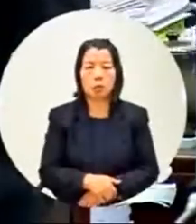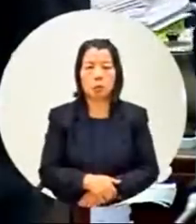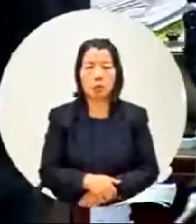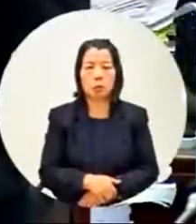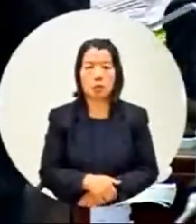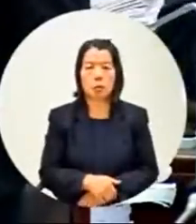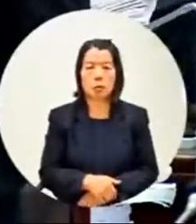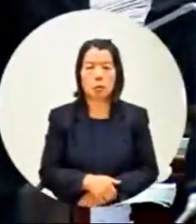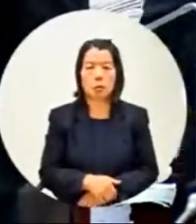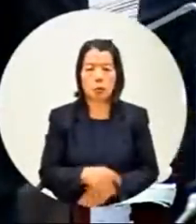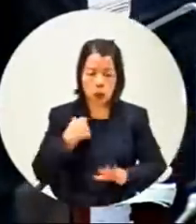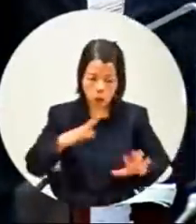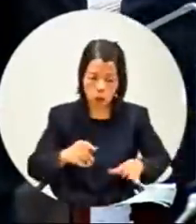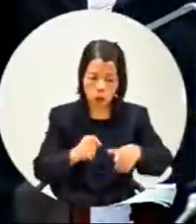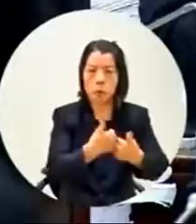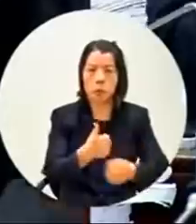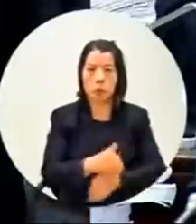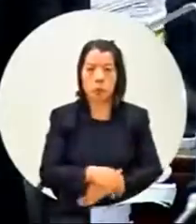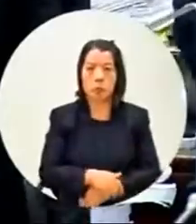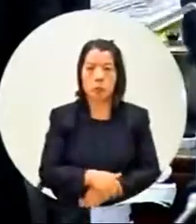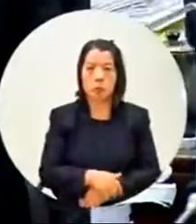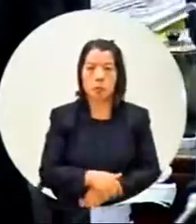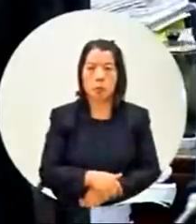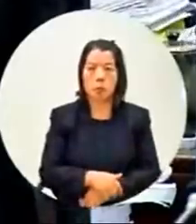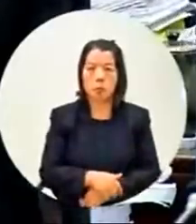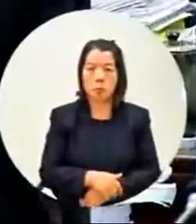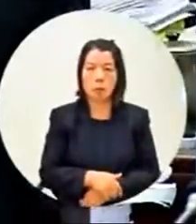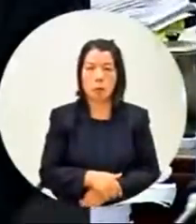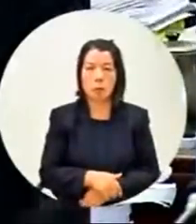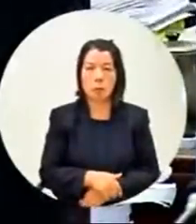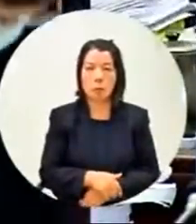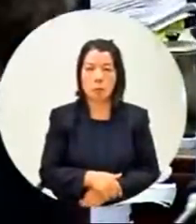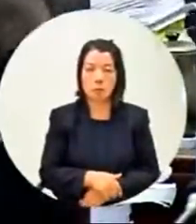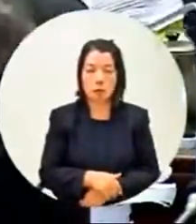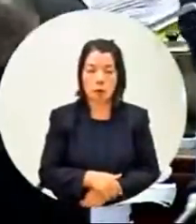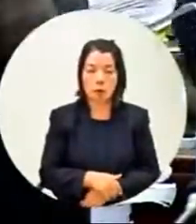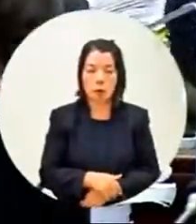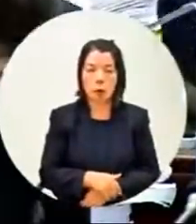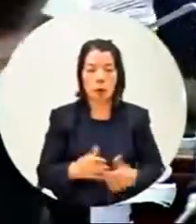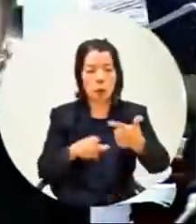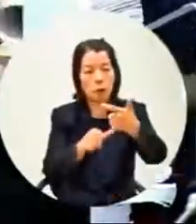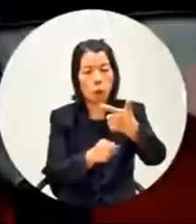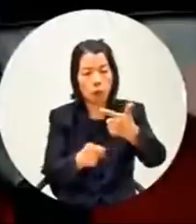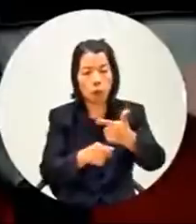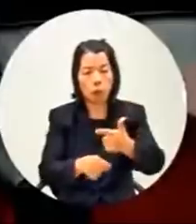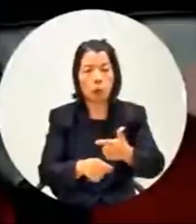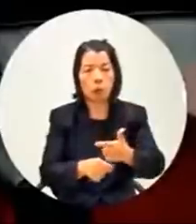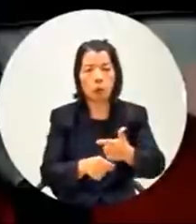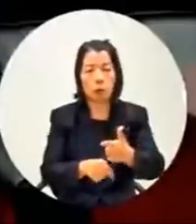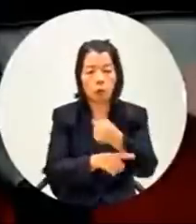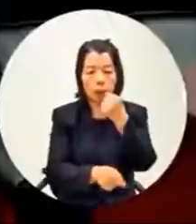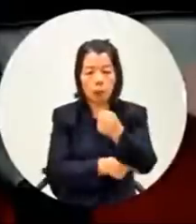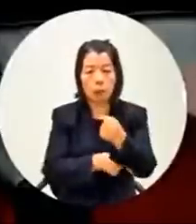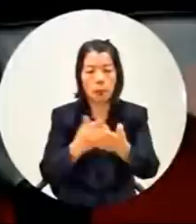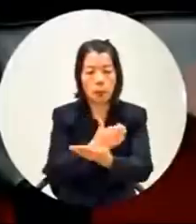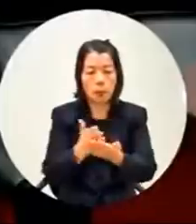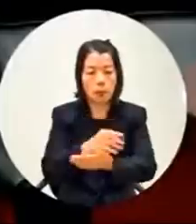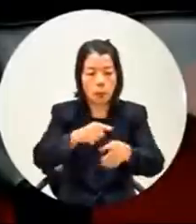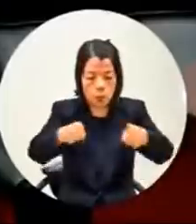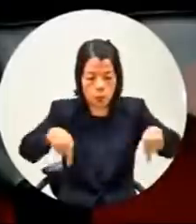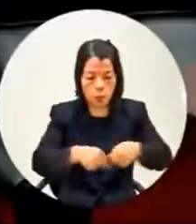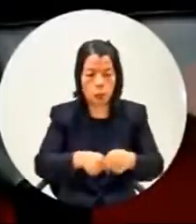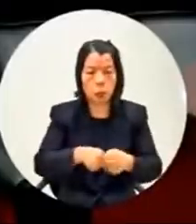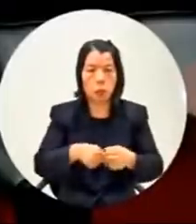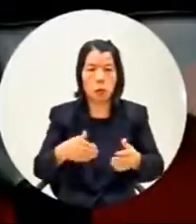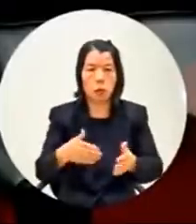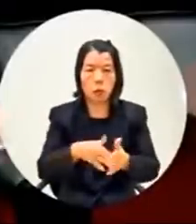且啊，我们这工程会的这一个上个月的这一个判决书里面，局长啊，市